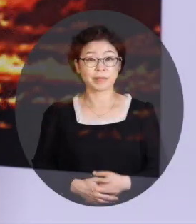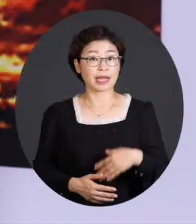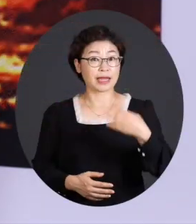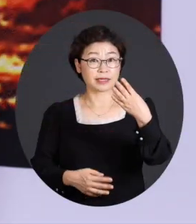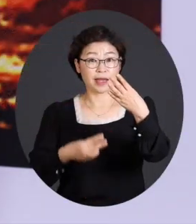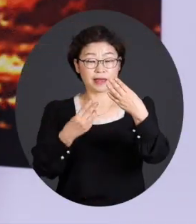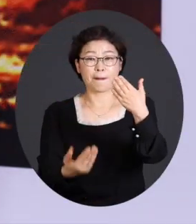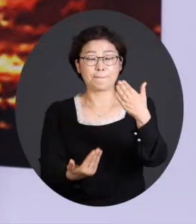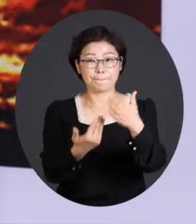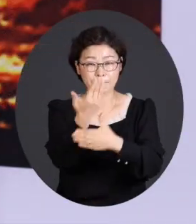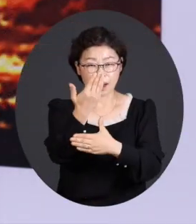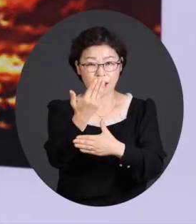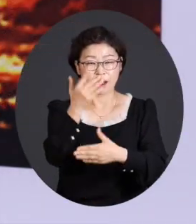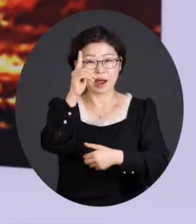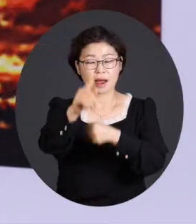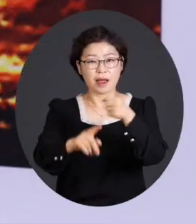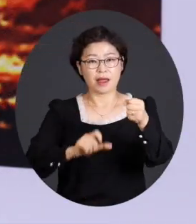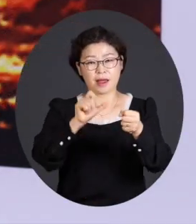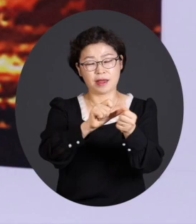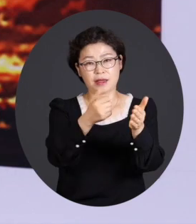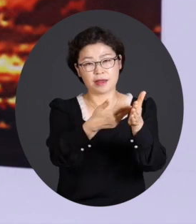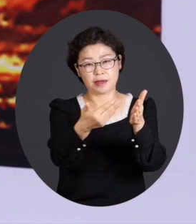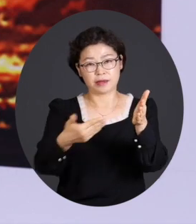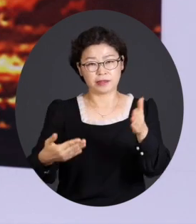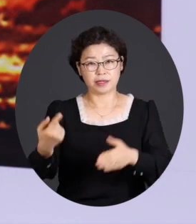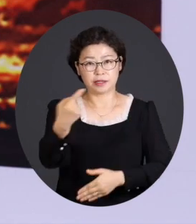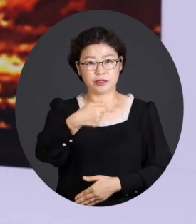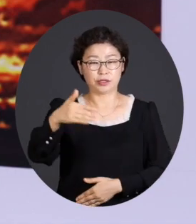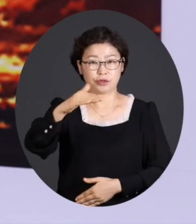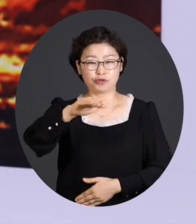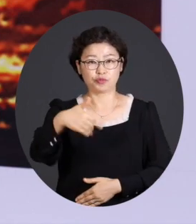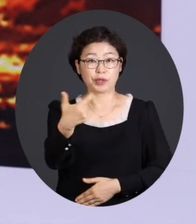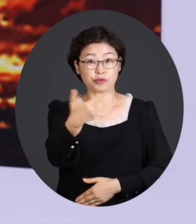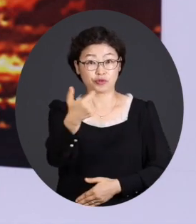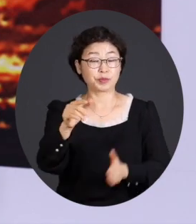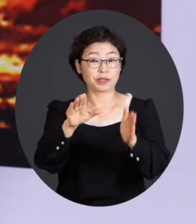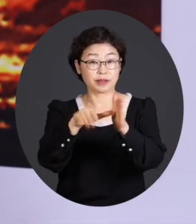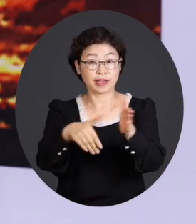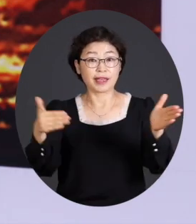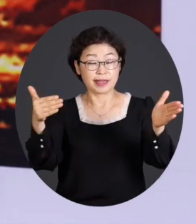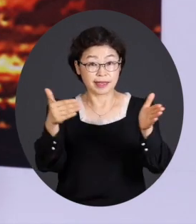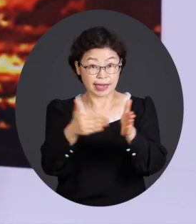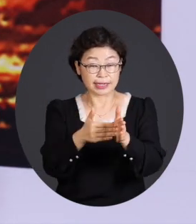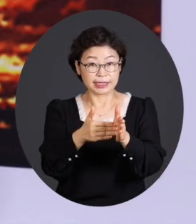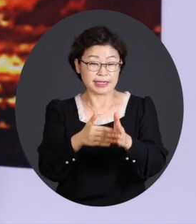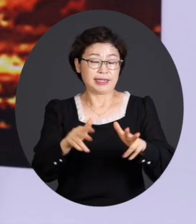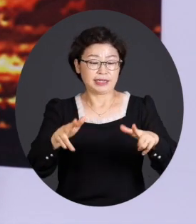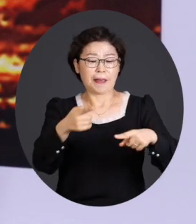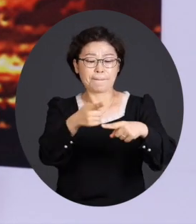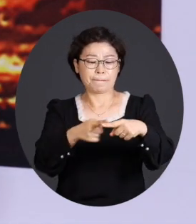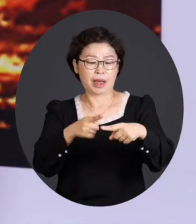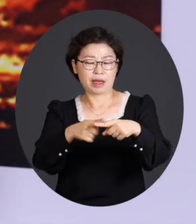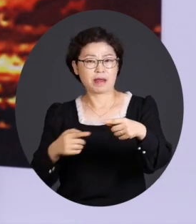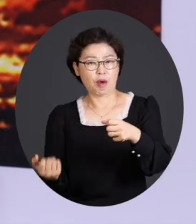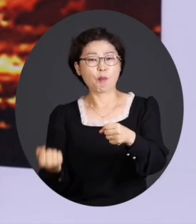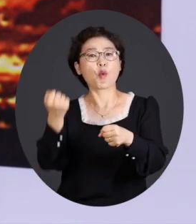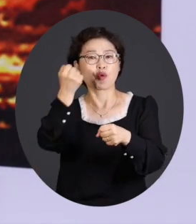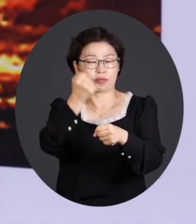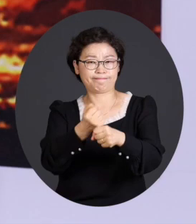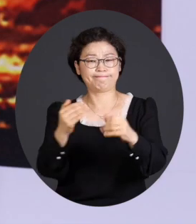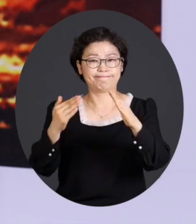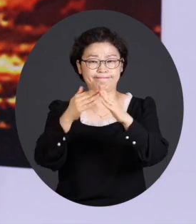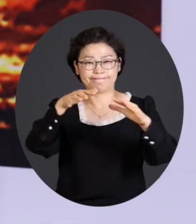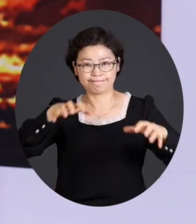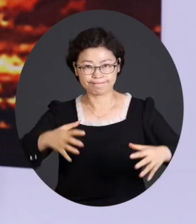사삼이 발생한 지 15년이 지난 1962년까지 이재민 절반 정도가 복귀해서 마을을 다시